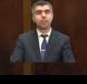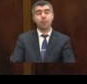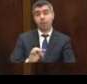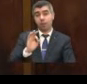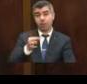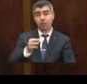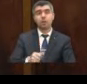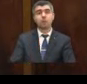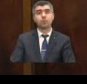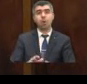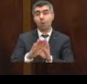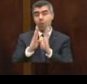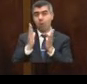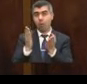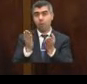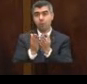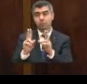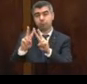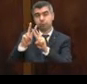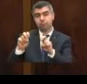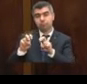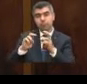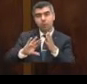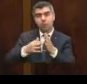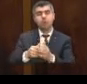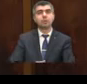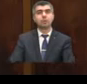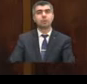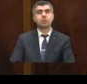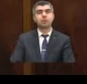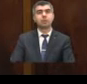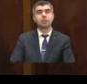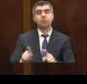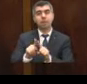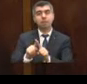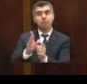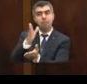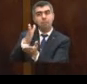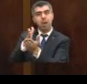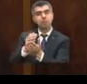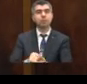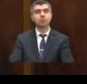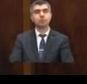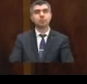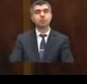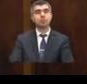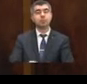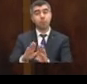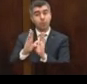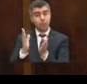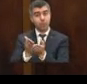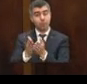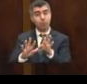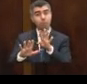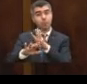كبيرا كانوا إلى وقت قريب يبحثون عن مكان الله بينهم، ألا وهو عنصر الثقة. الثقة بين أفراد المجتمع،